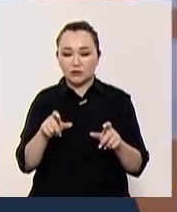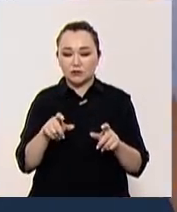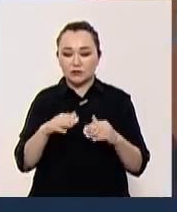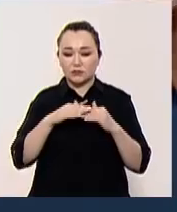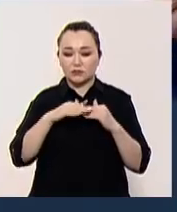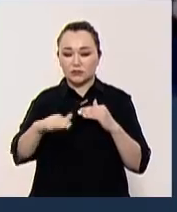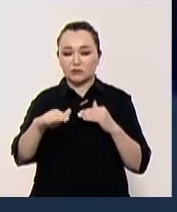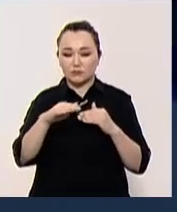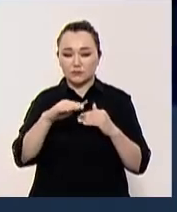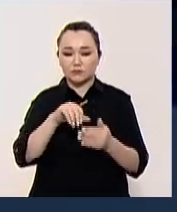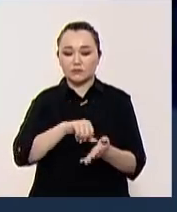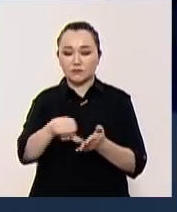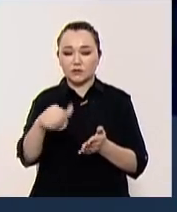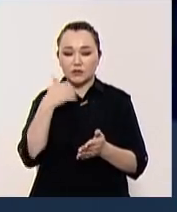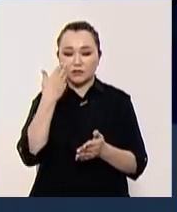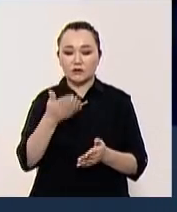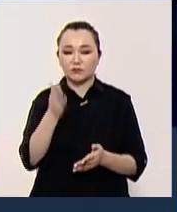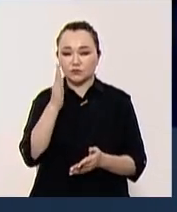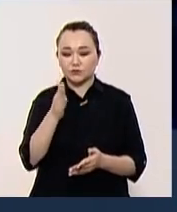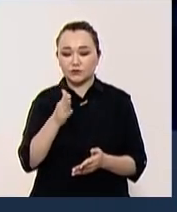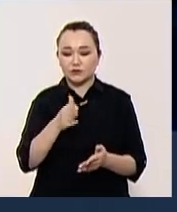тақтайдай тегіс жолмен қашан жүреді?